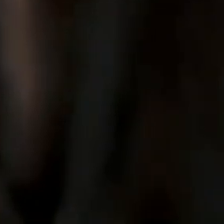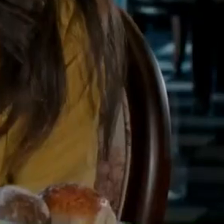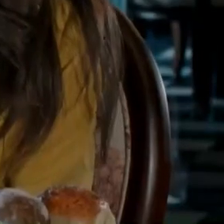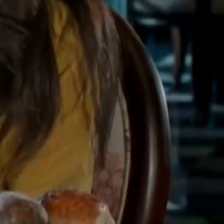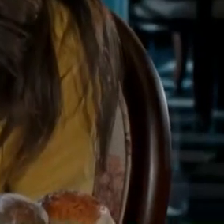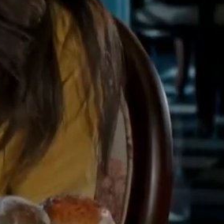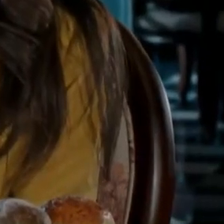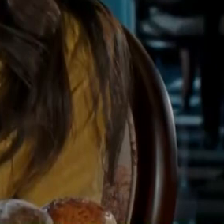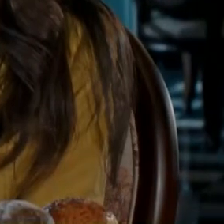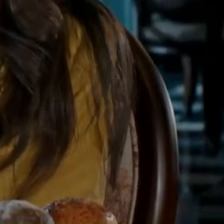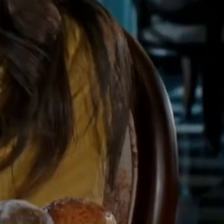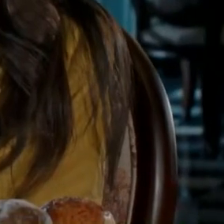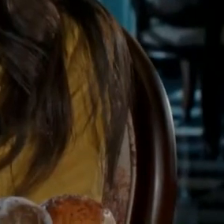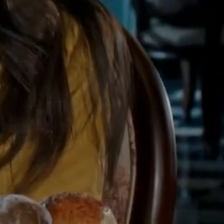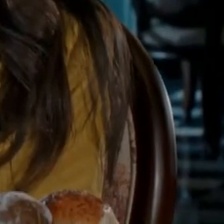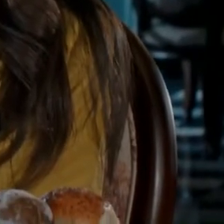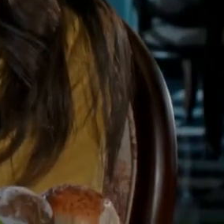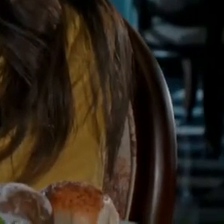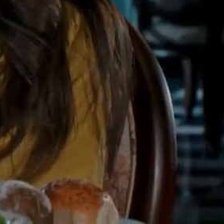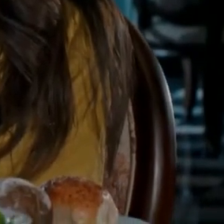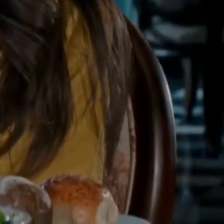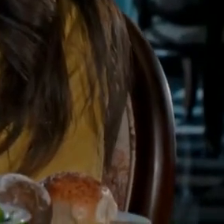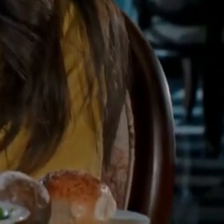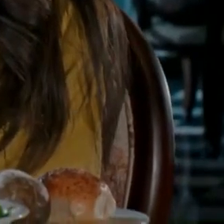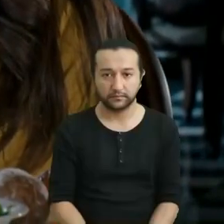Hamza sıkılgan tavırlarıyla gömleğinin manşetini çekti.